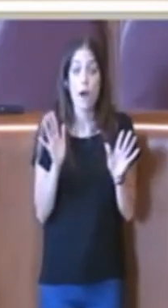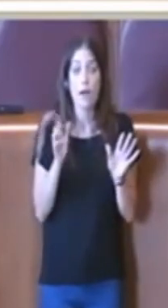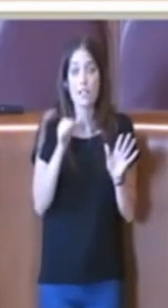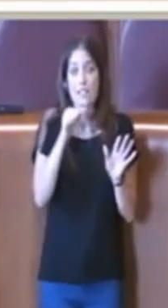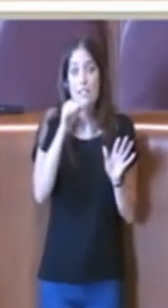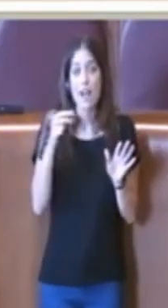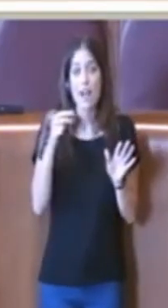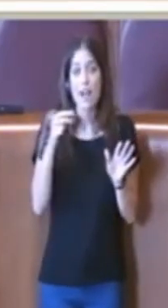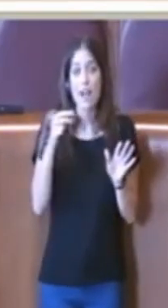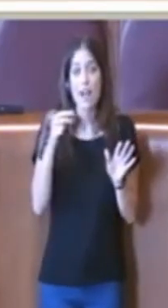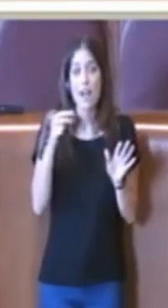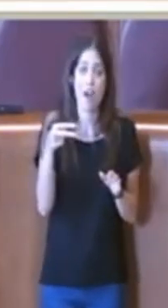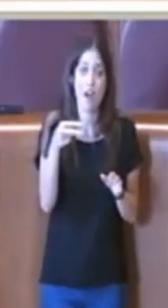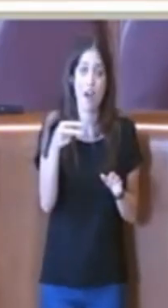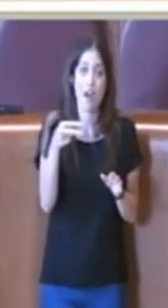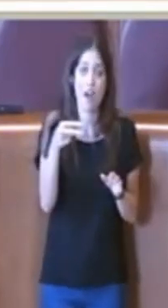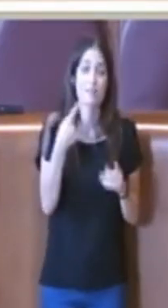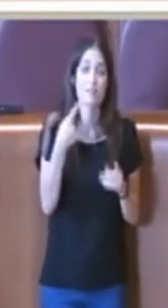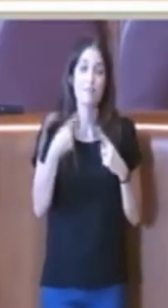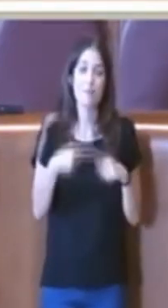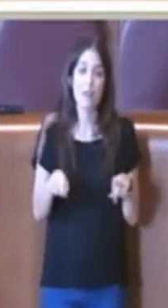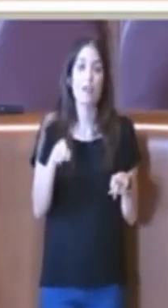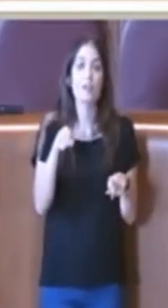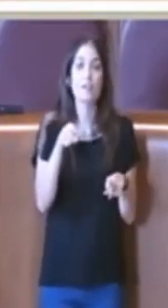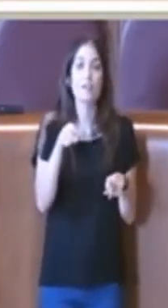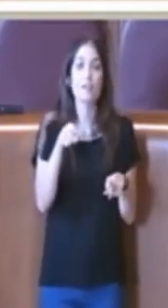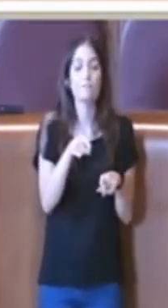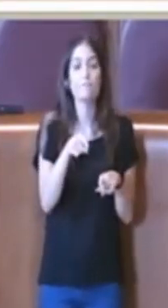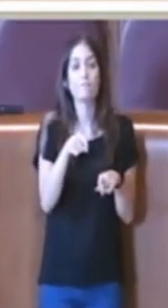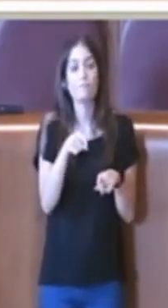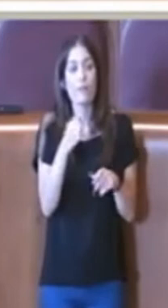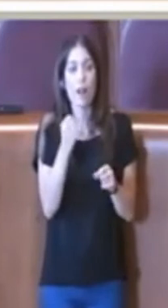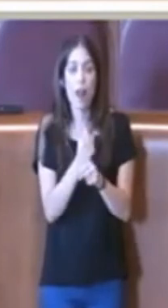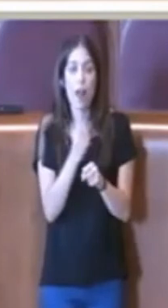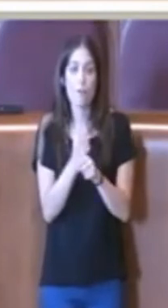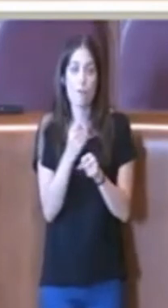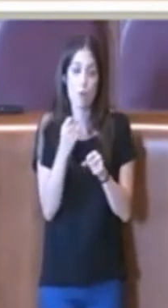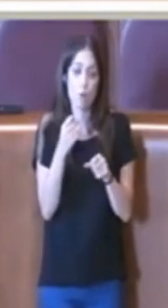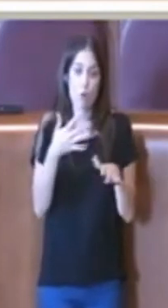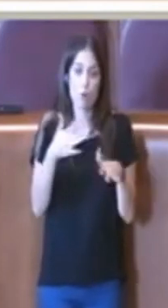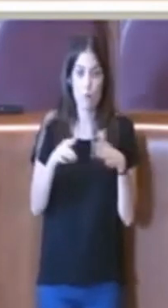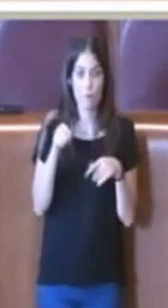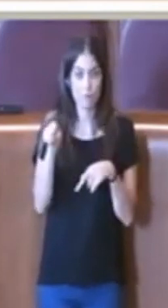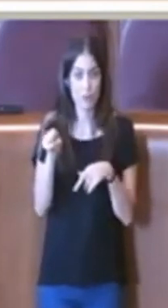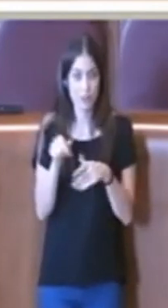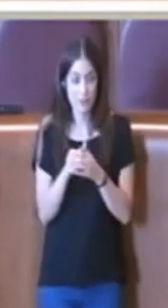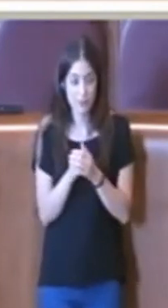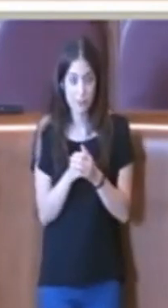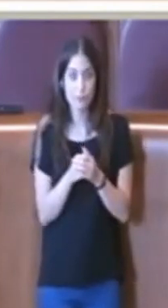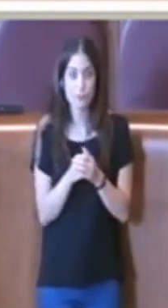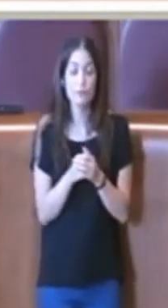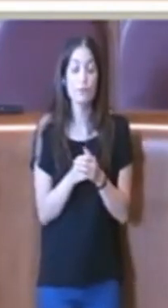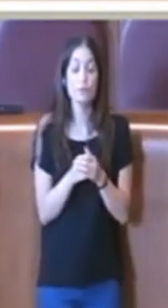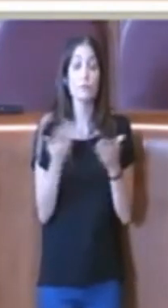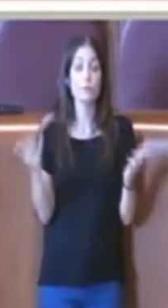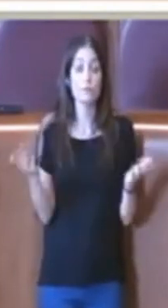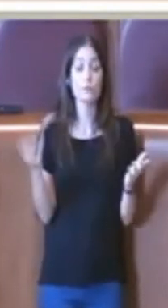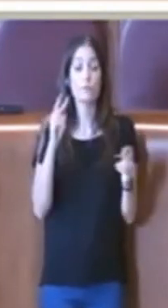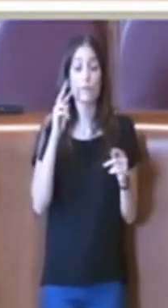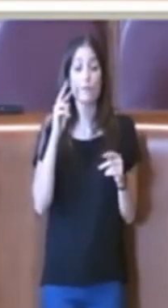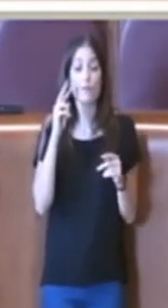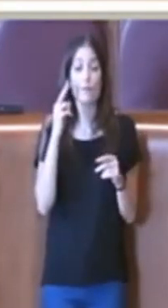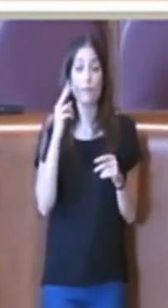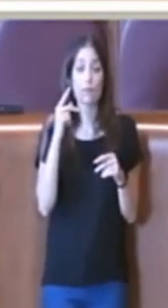per mettere in piedi un lavoro simile per cui per quanto riguarda invece